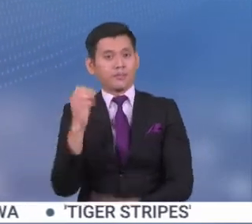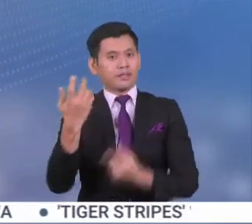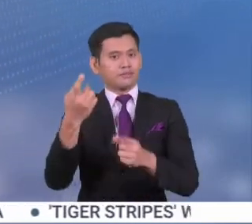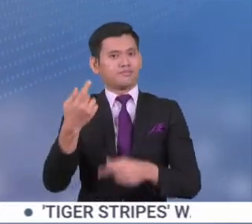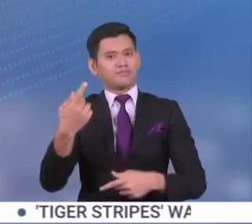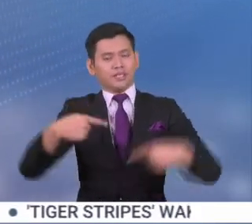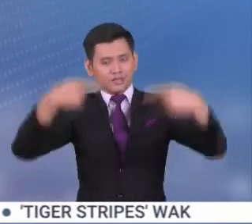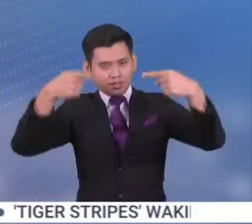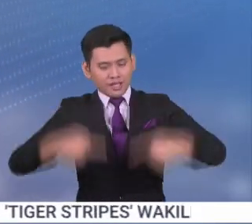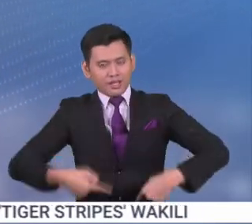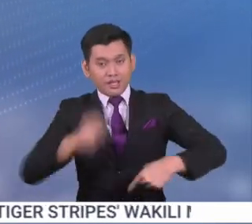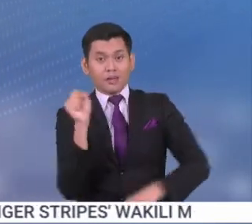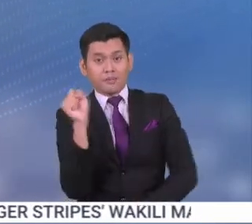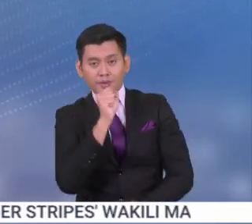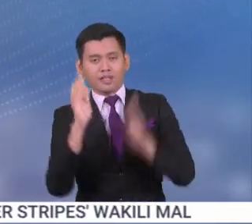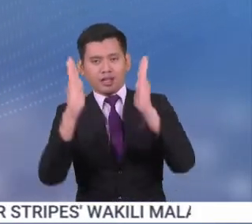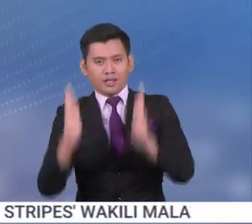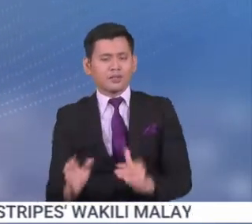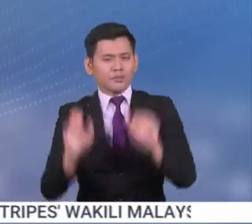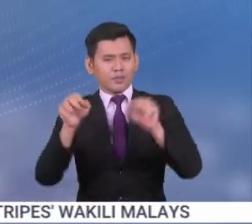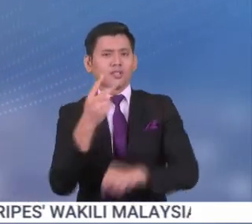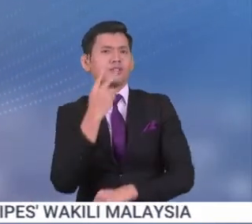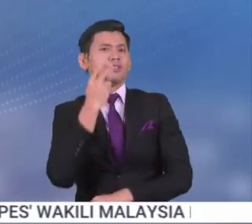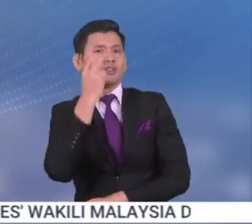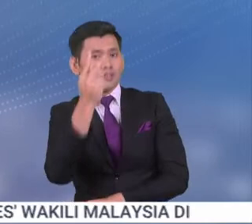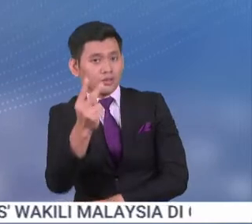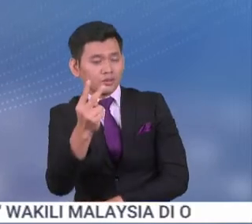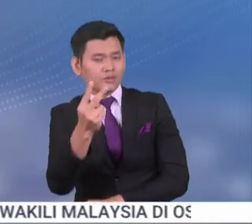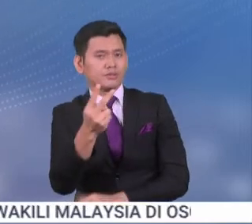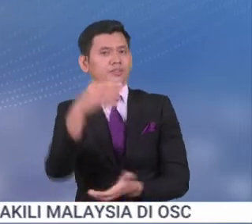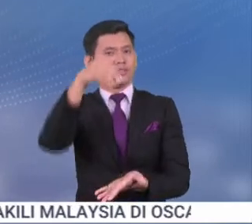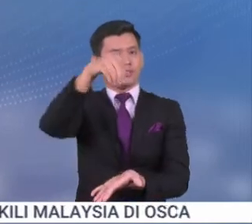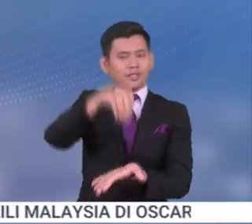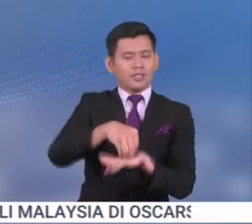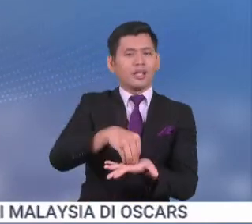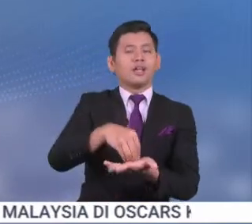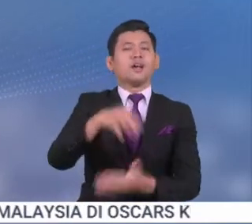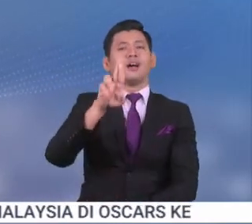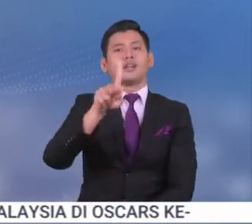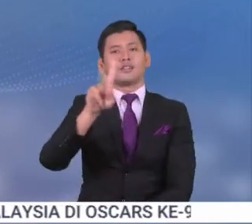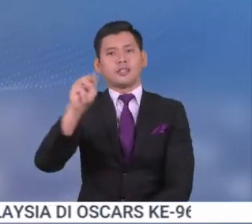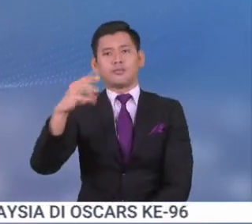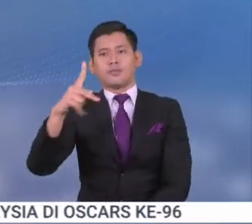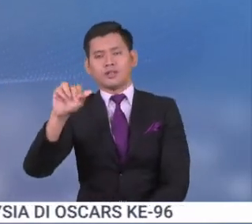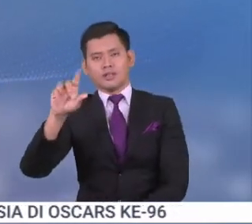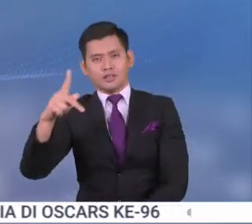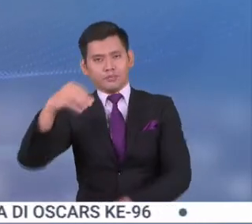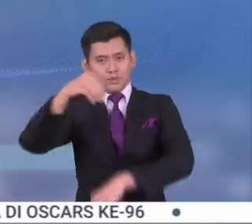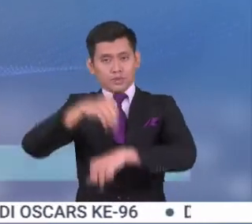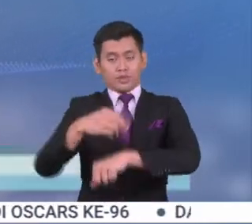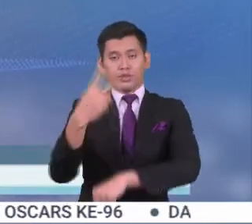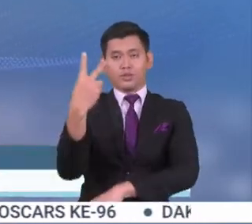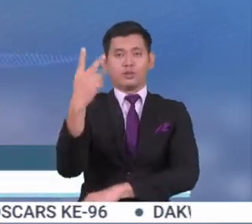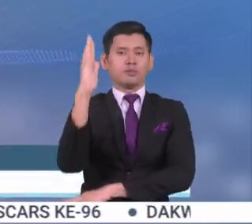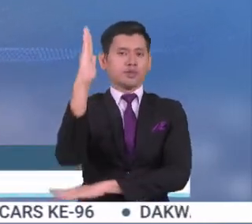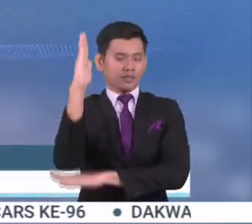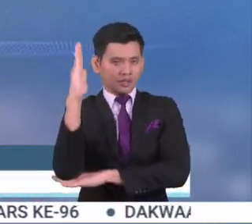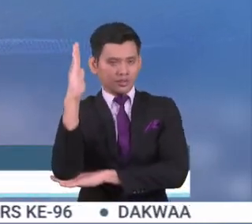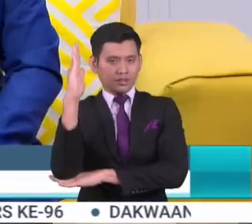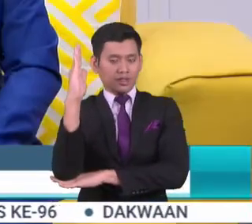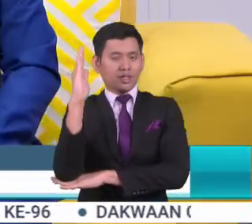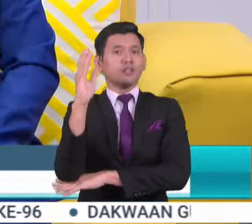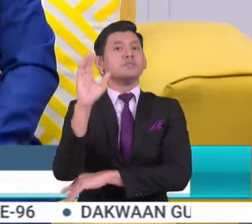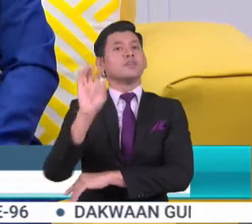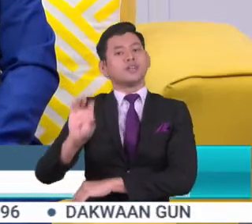Pra Kemuncak itu boleh disaksikan secara penstriman langsung di platform RTM Klik pada pukul 2 petang. Pengurus Radio